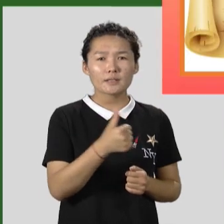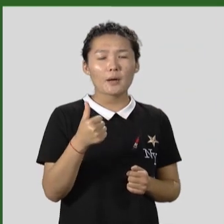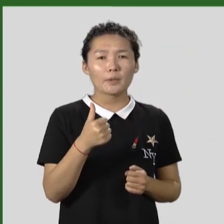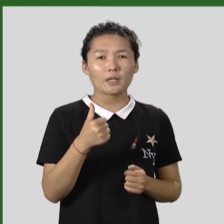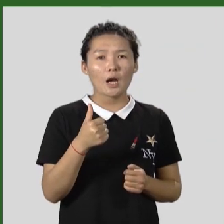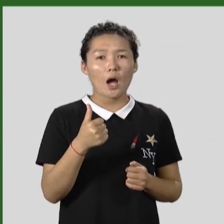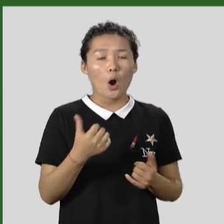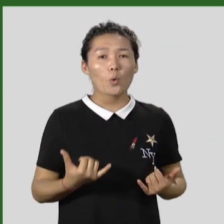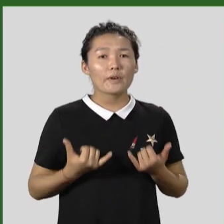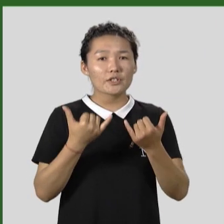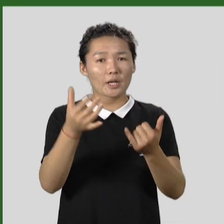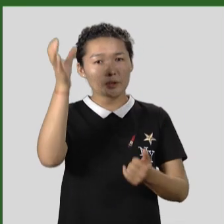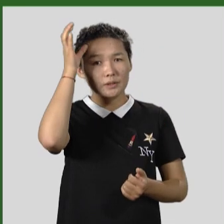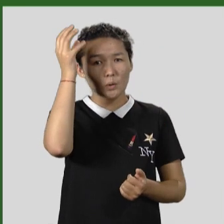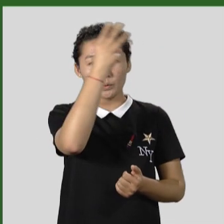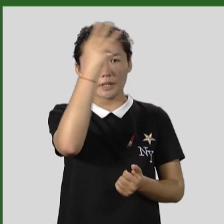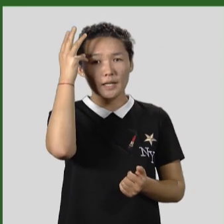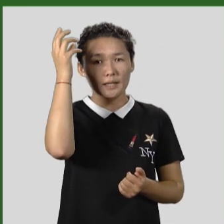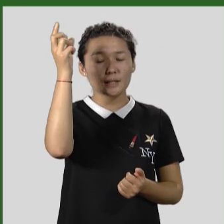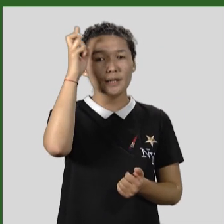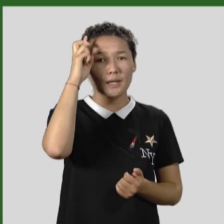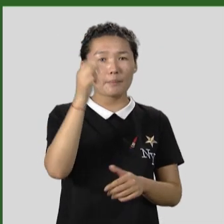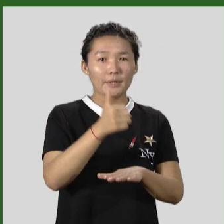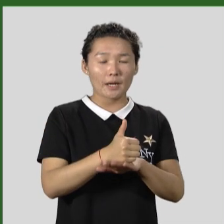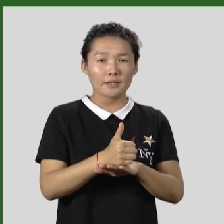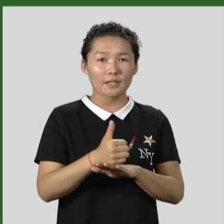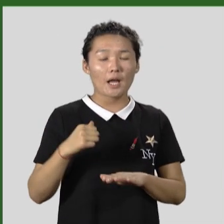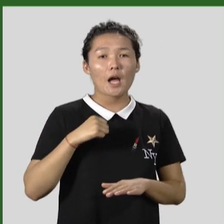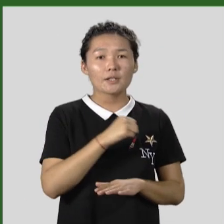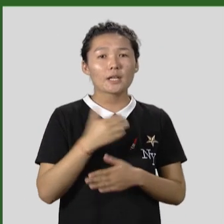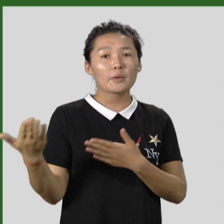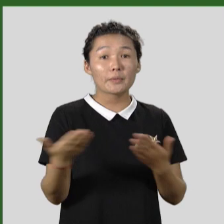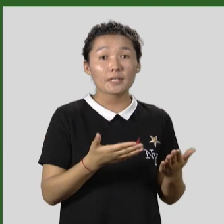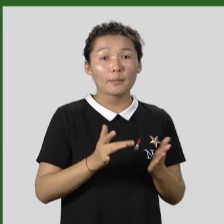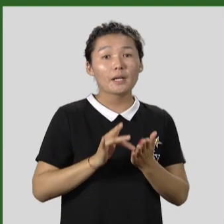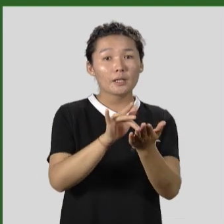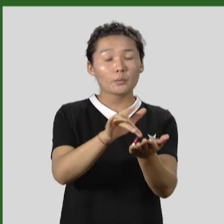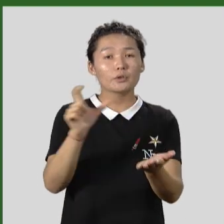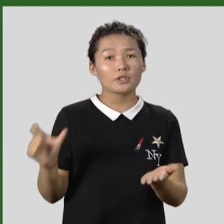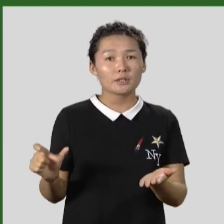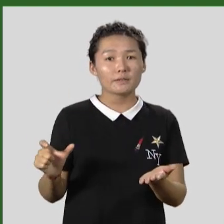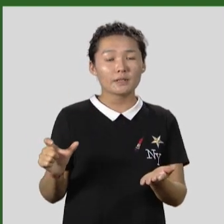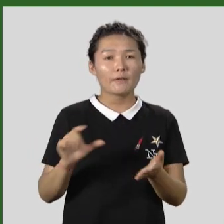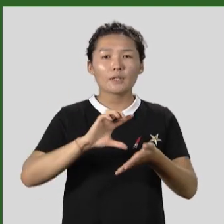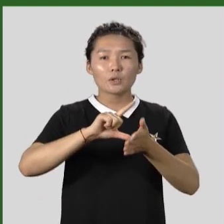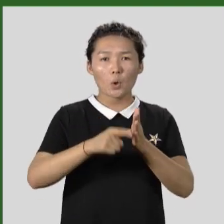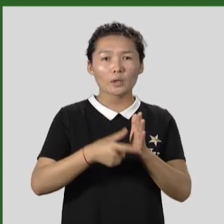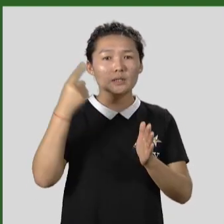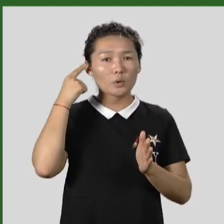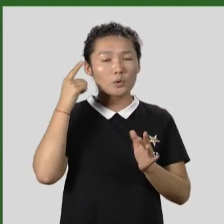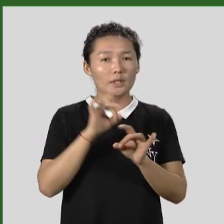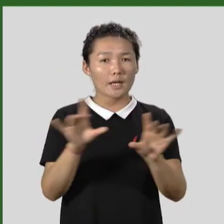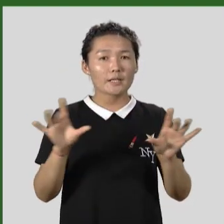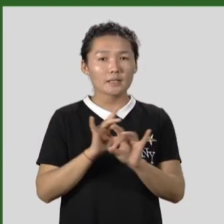Короли и императоры лично принимали путешественников и часами слушали их рассказы об